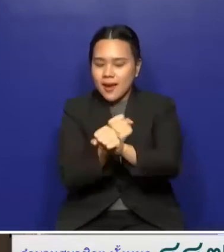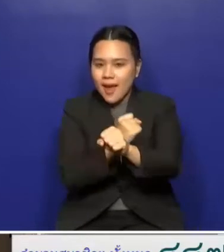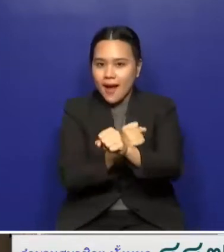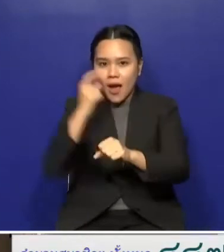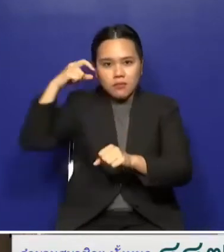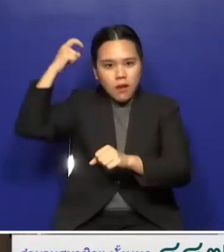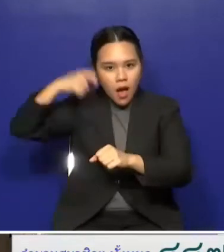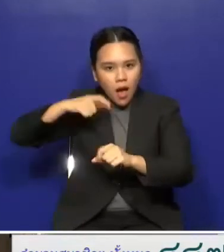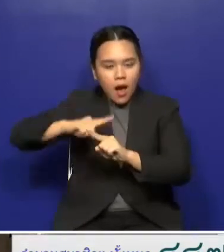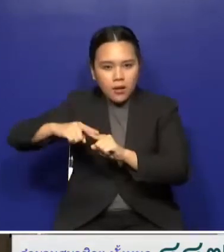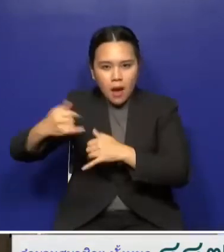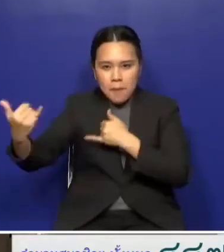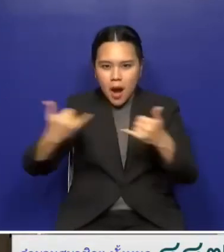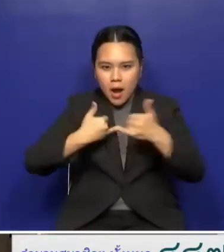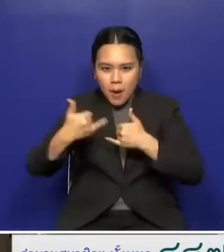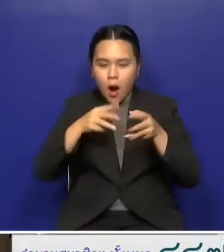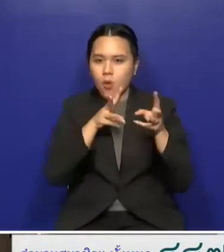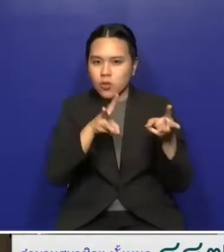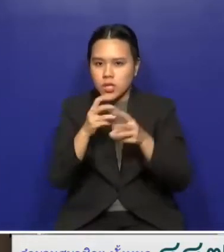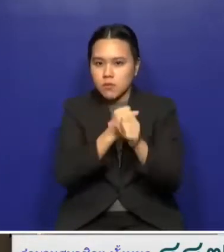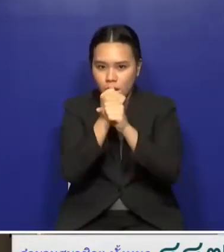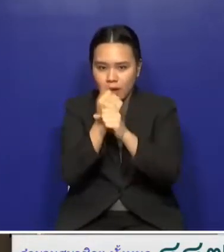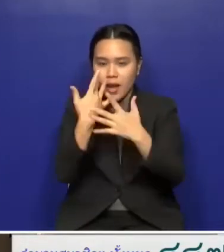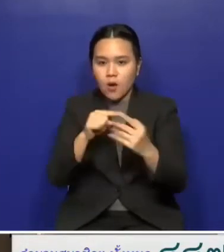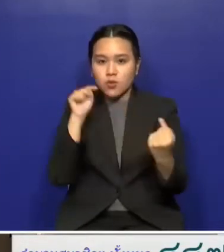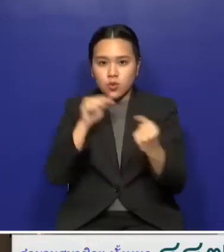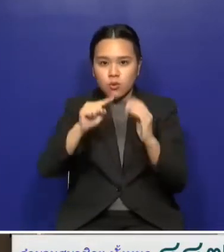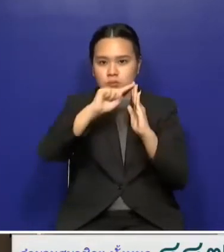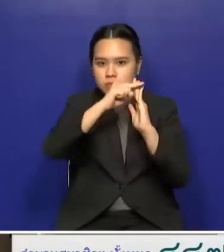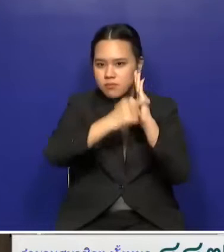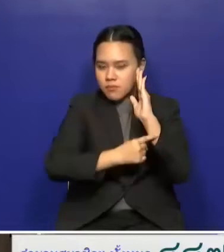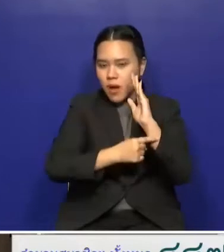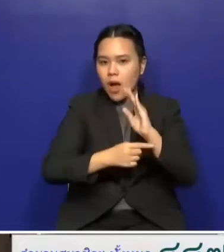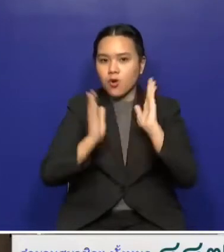ายแดนเพื่อไม่ให้เป็นแหล่งหาผลประโยชน์ของเจ้าหน้าที่รัฐอีกต่อไ